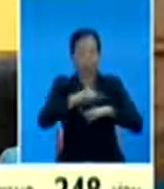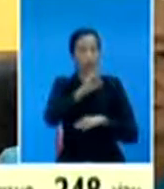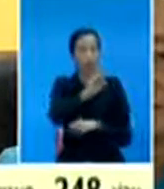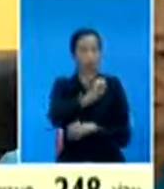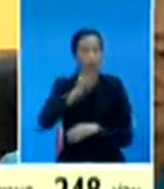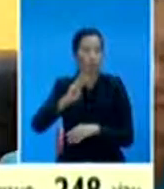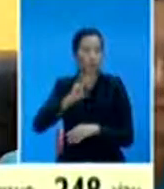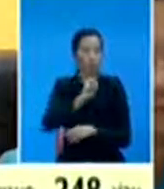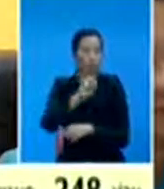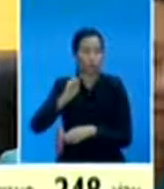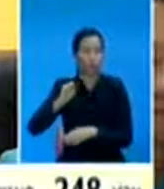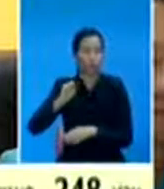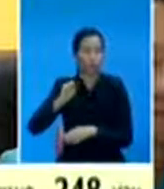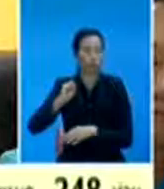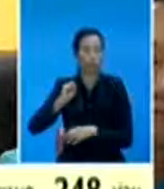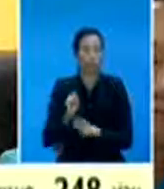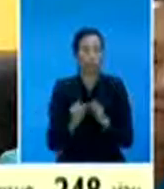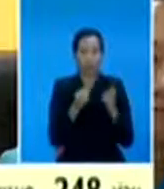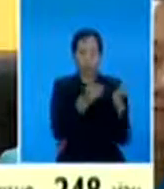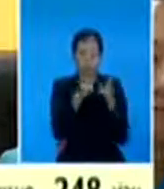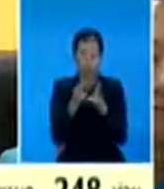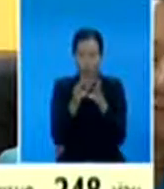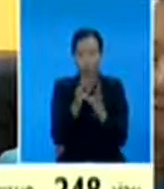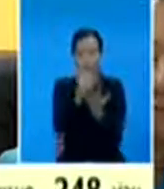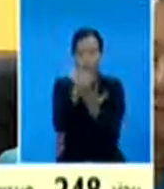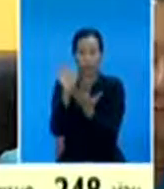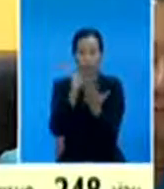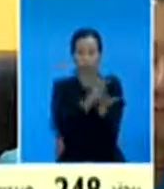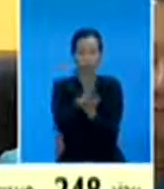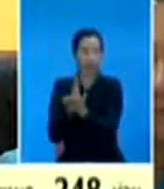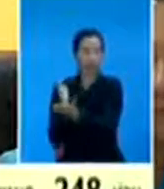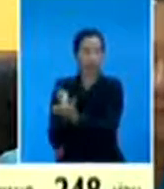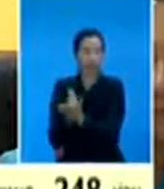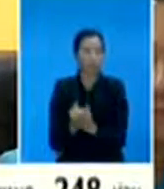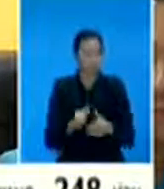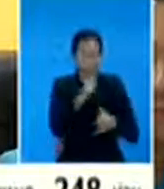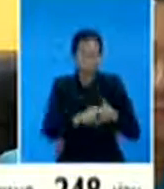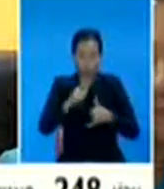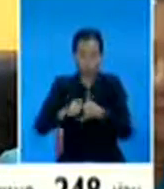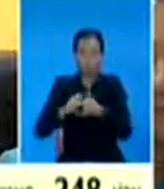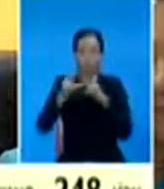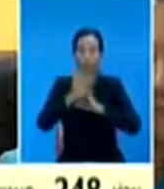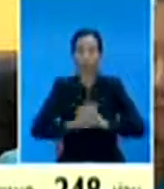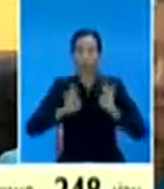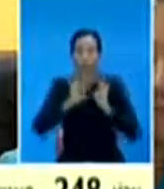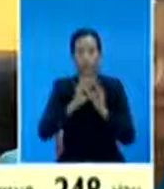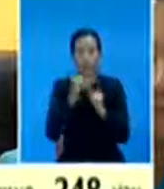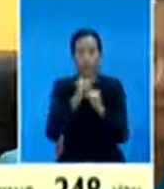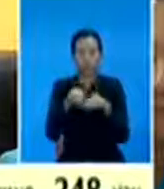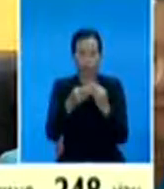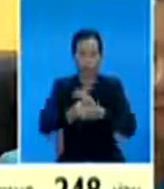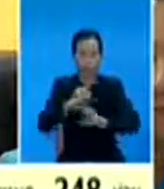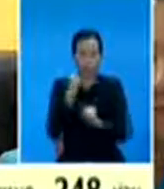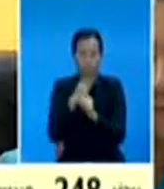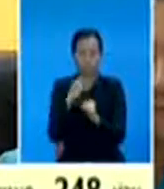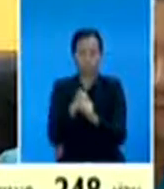เลือกกันเองโดยตรงในทุกระดับพร้อมกำหนดบทลงโทษทางปกครองเพิ่มเติมสำหรับองค์กรที่รับรองบุคคลเข้าสมัครด้ว